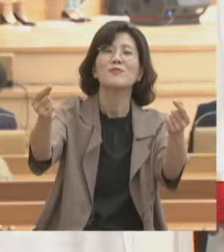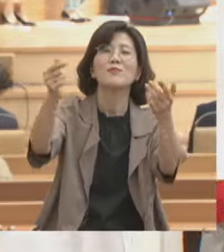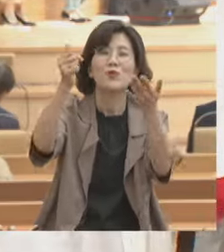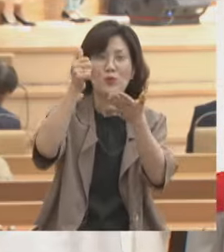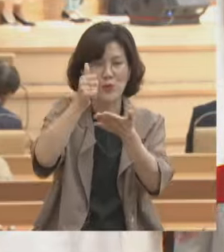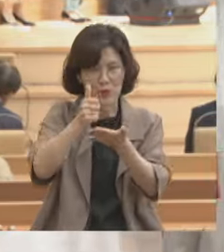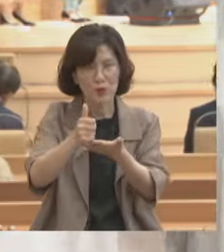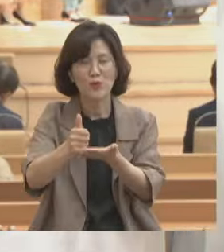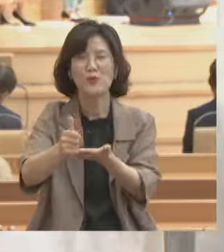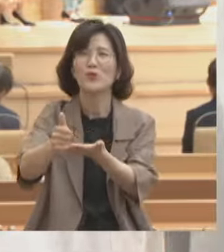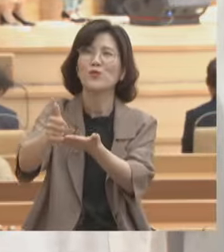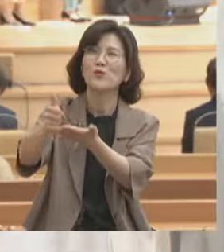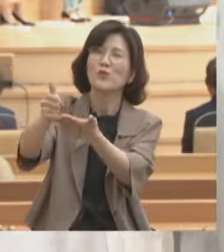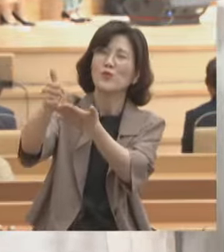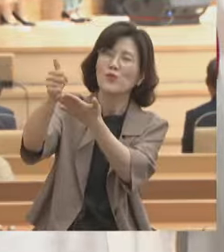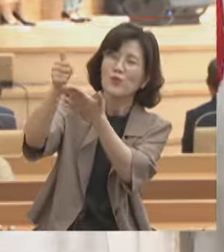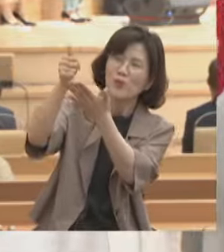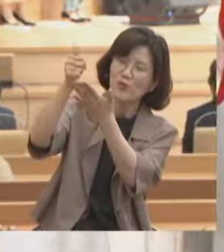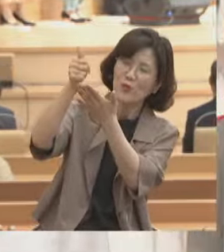한결같으신